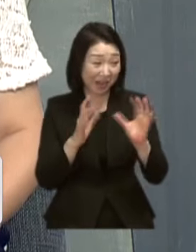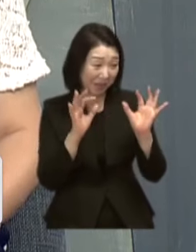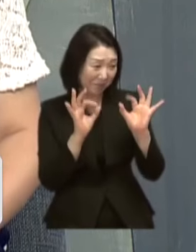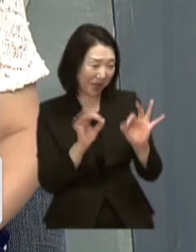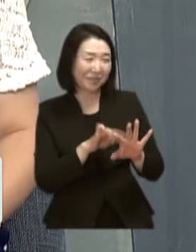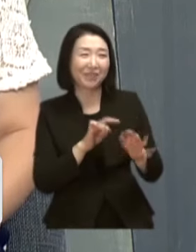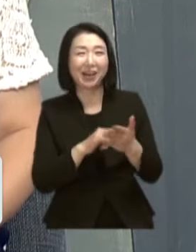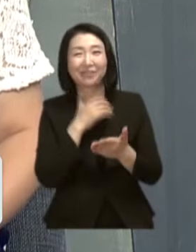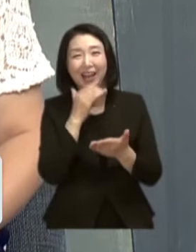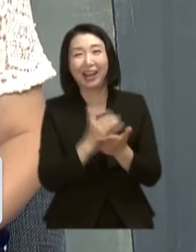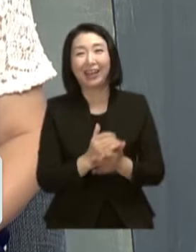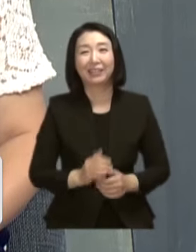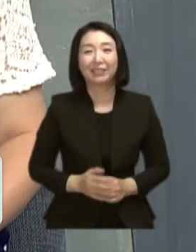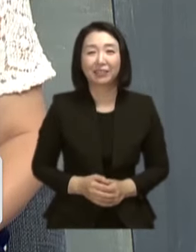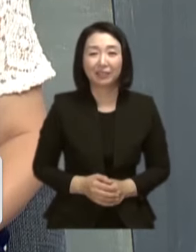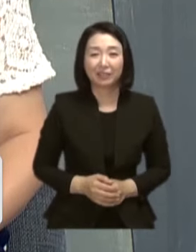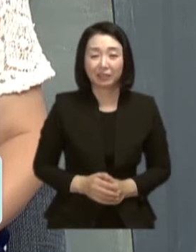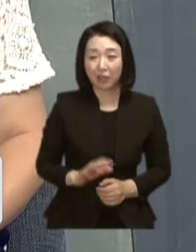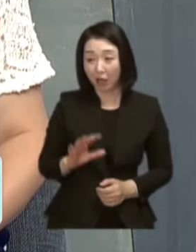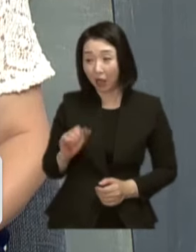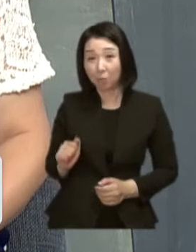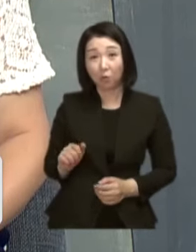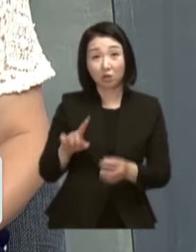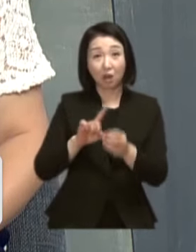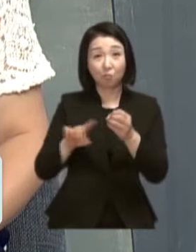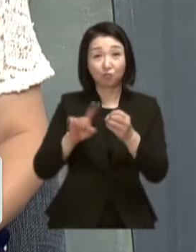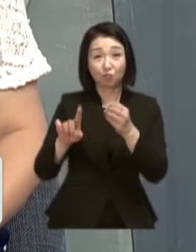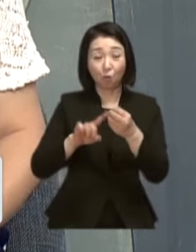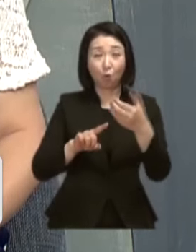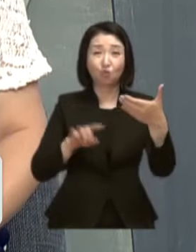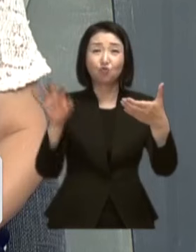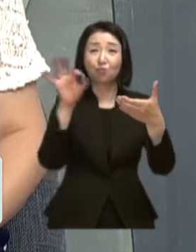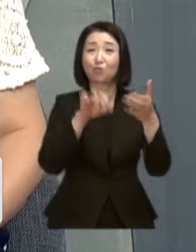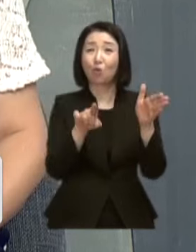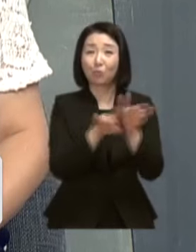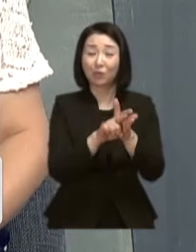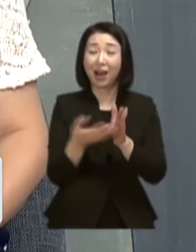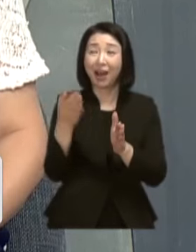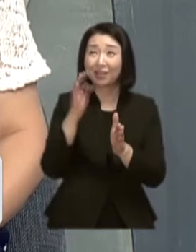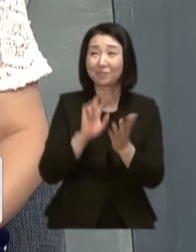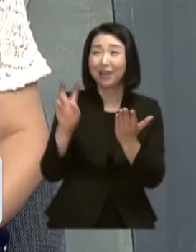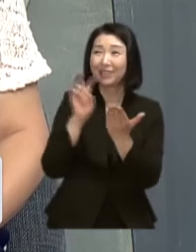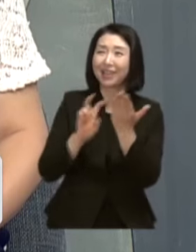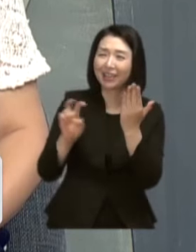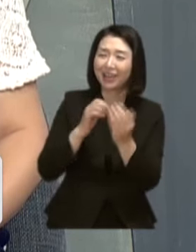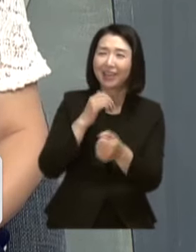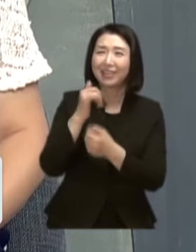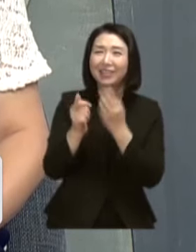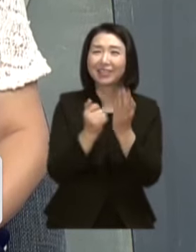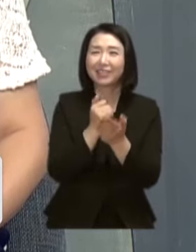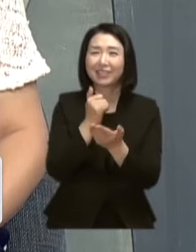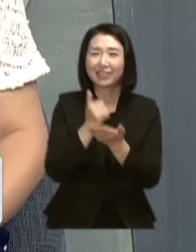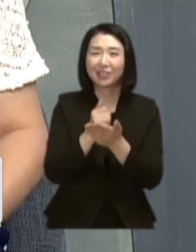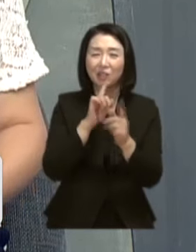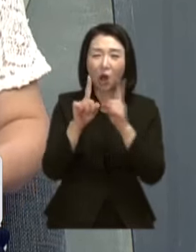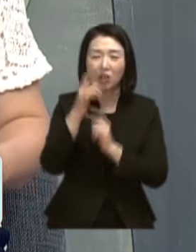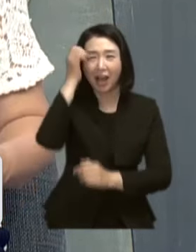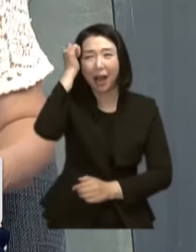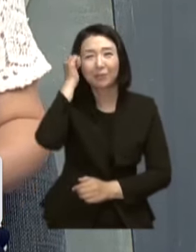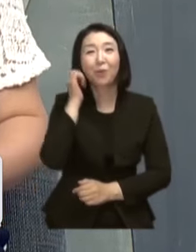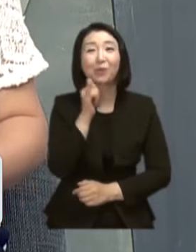뿌듯하고 좋았습니다. 불교국가 캄보디아에서 울려 퍼지는 찬양 소리와 이 성경 암송 소리, 해피하우스를 중심으로